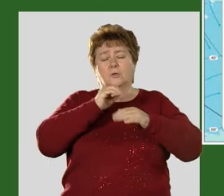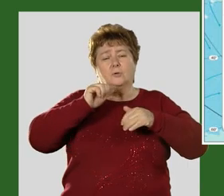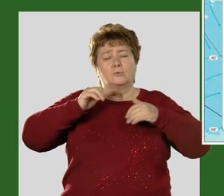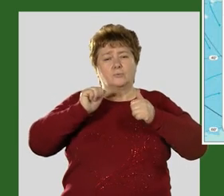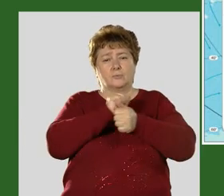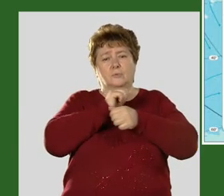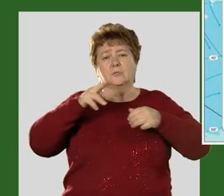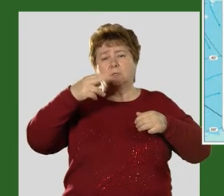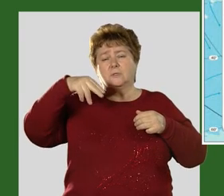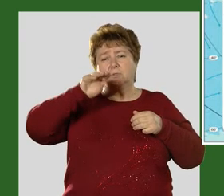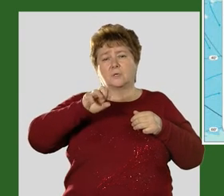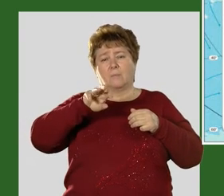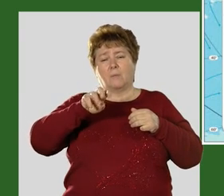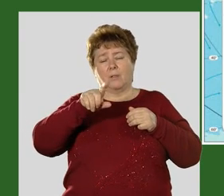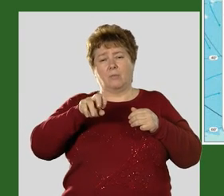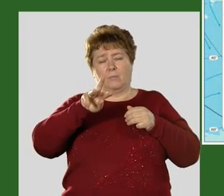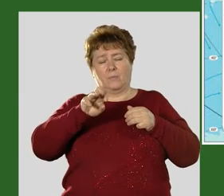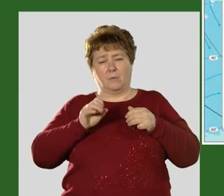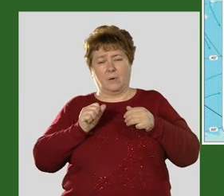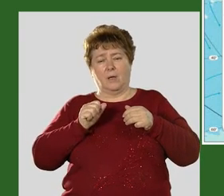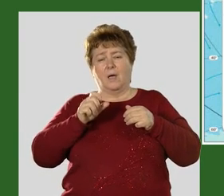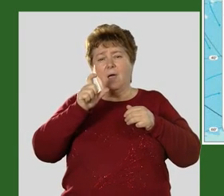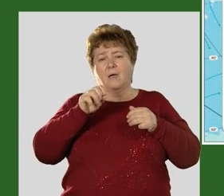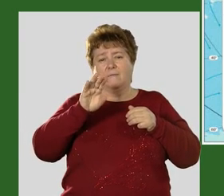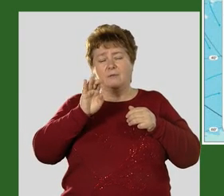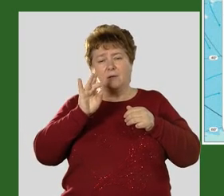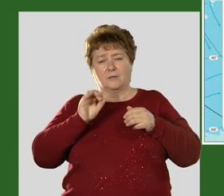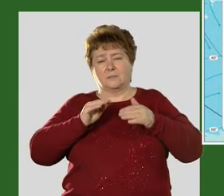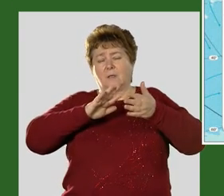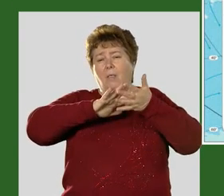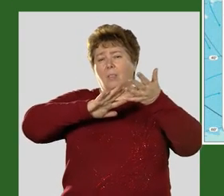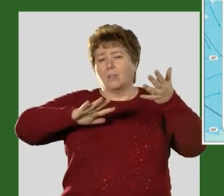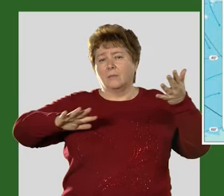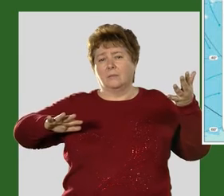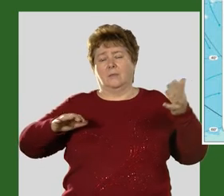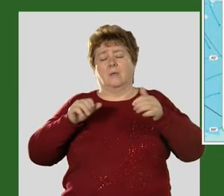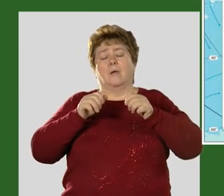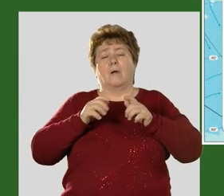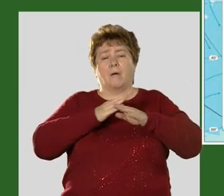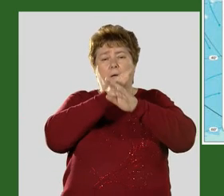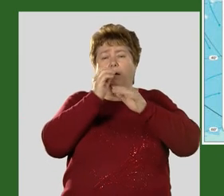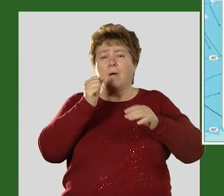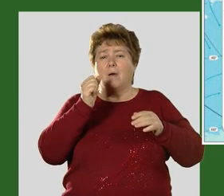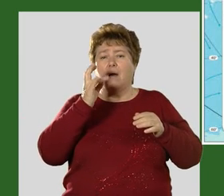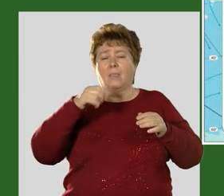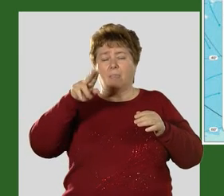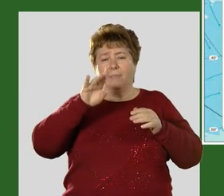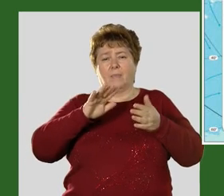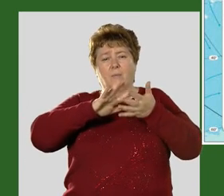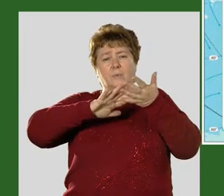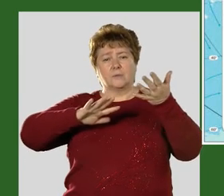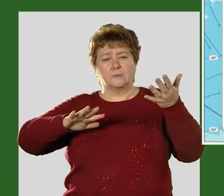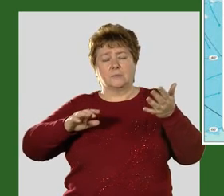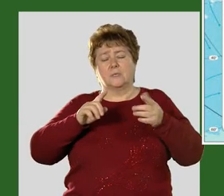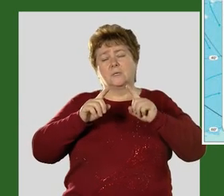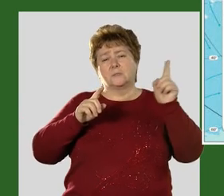суши – Джомолунгма, Эверест. Самые длинные горы на Земле – Анды,